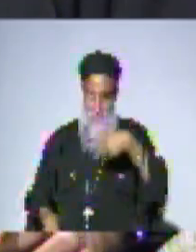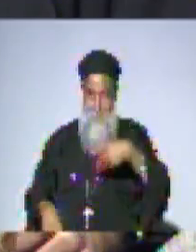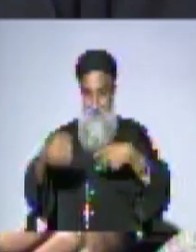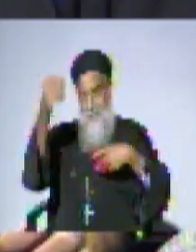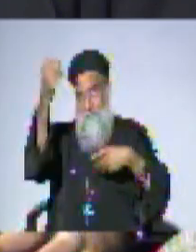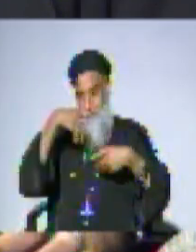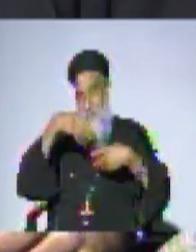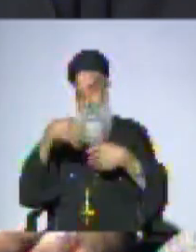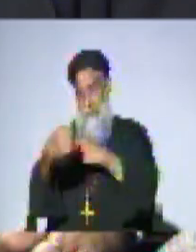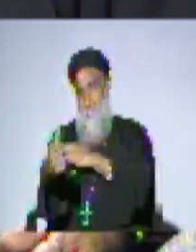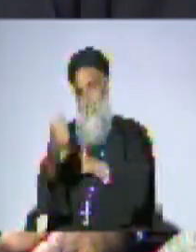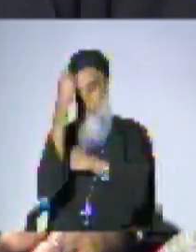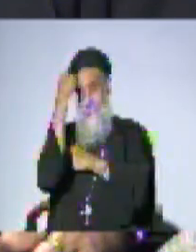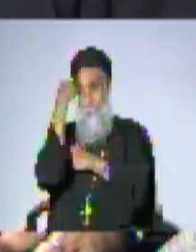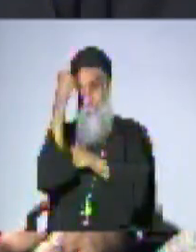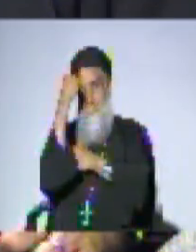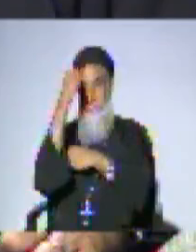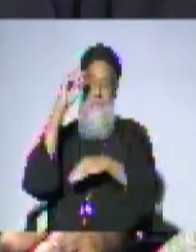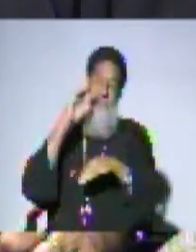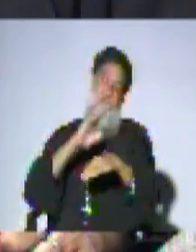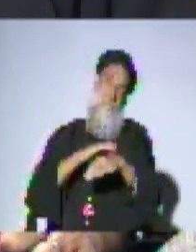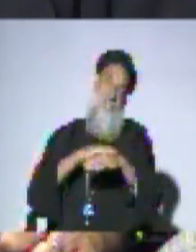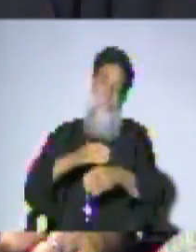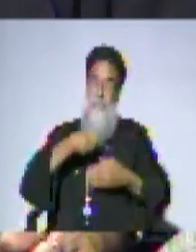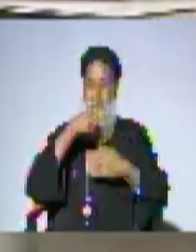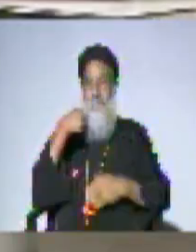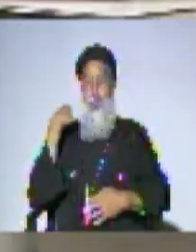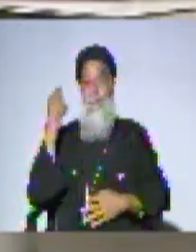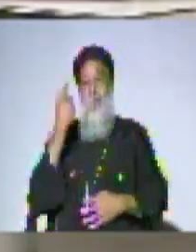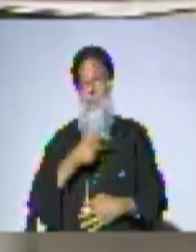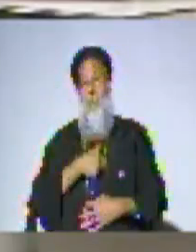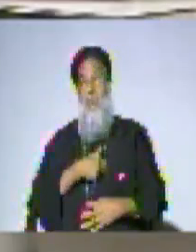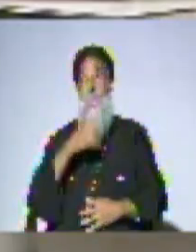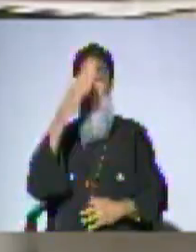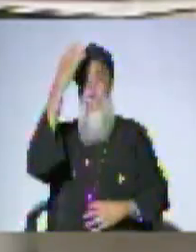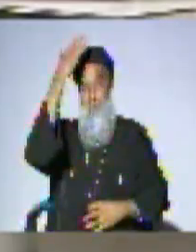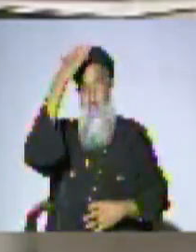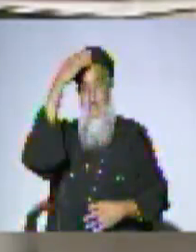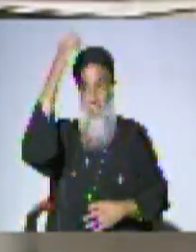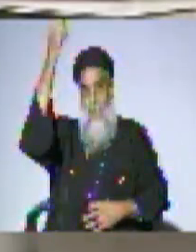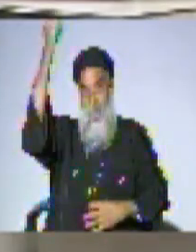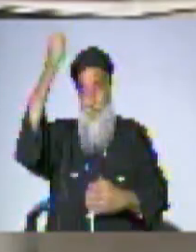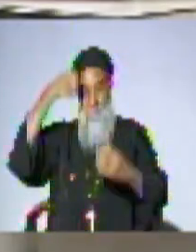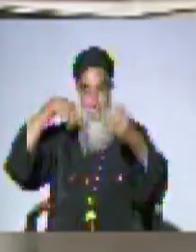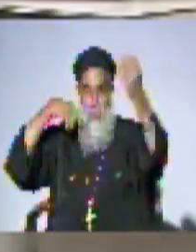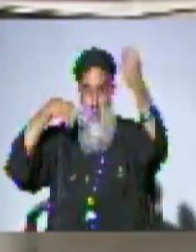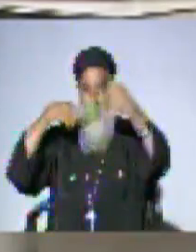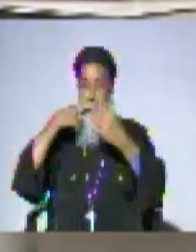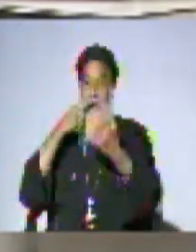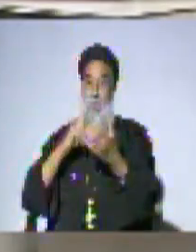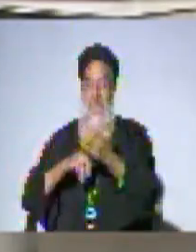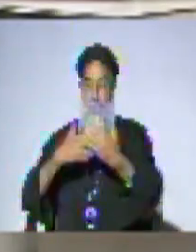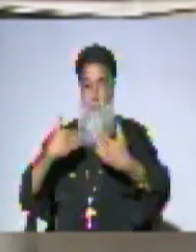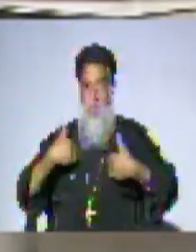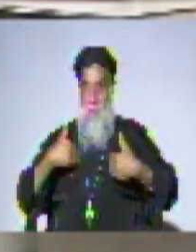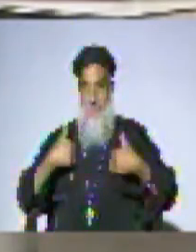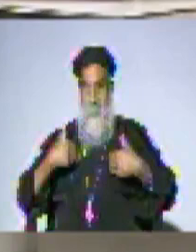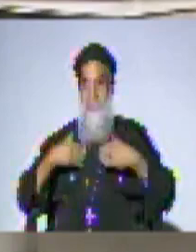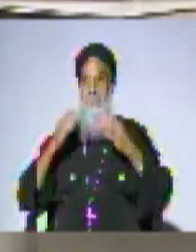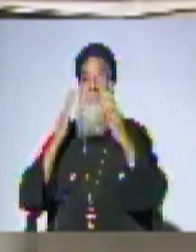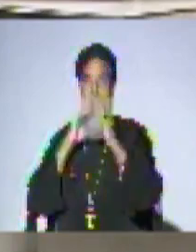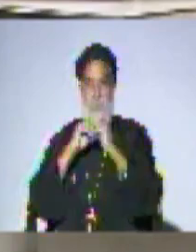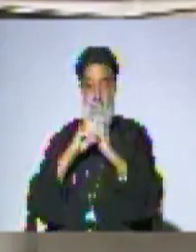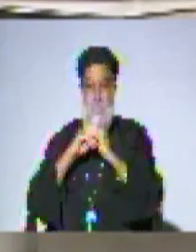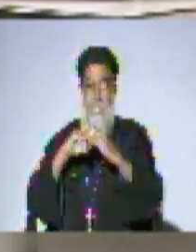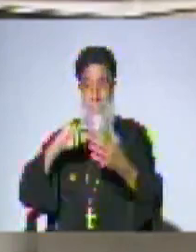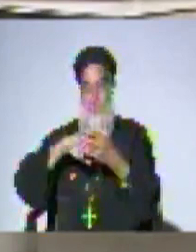ما هي القوة التي نحتاجها لإتمام هذه الخدمة؟ قوة نعمته اللي تخلينا مستحقين إن احنا نتعامل